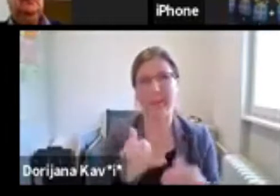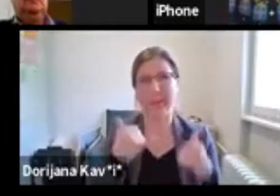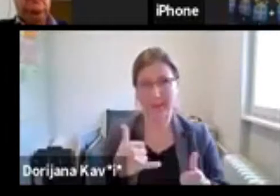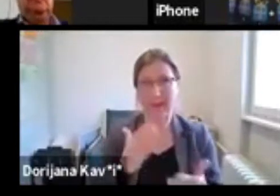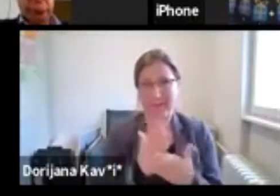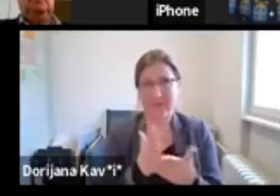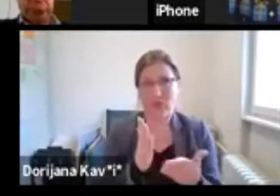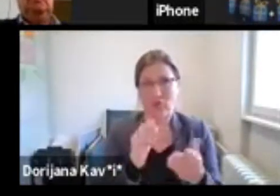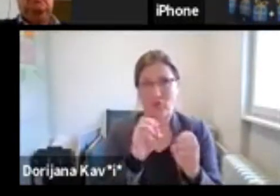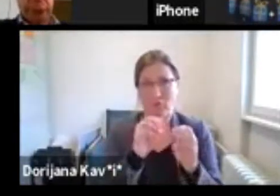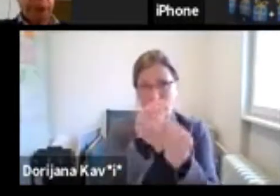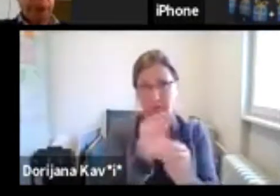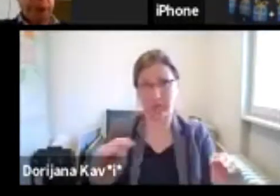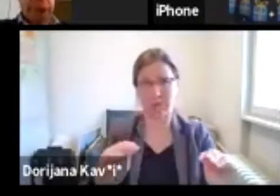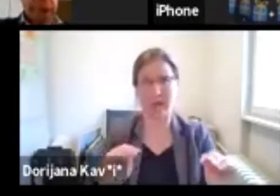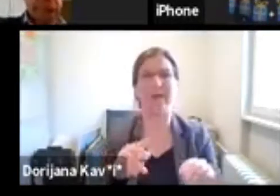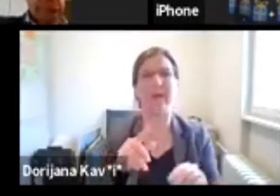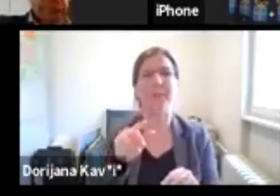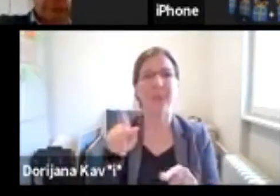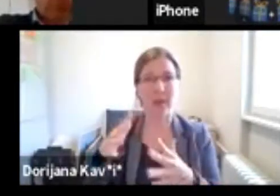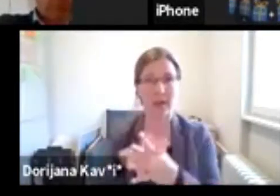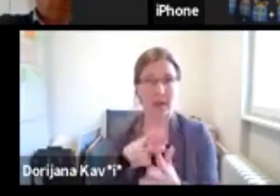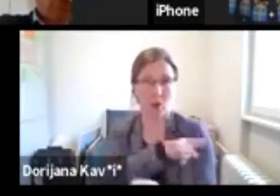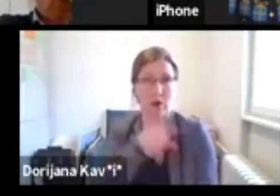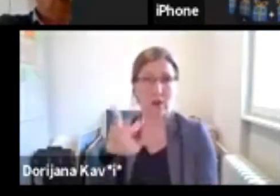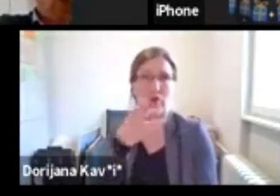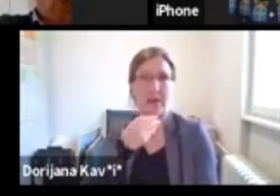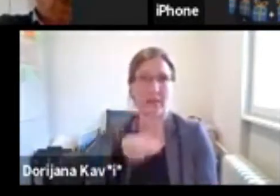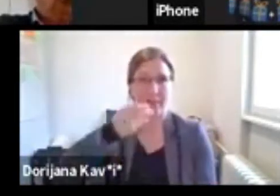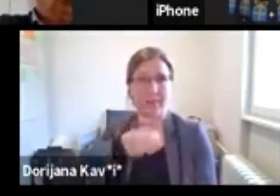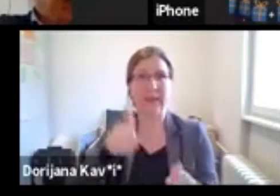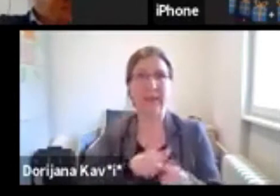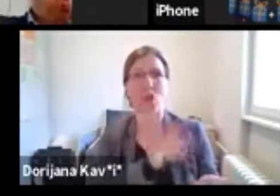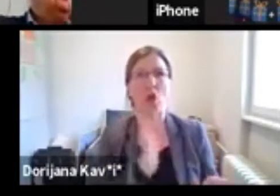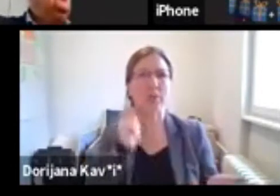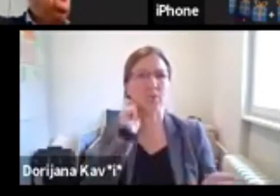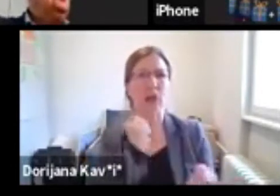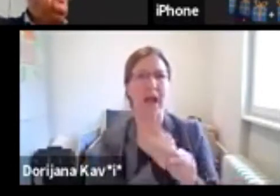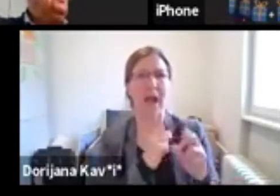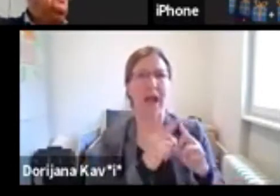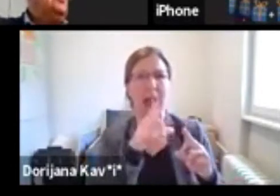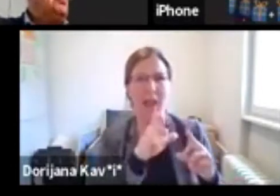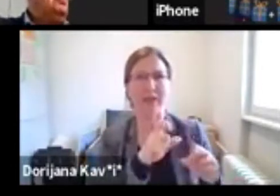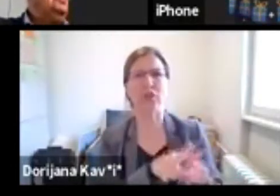portale, obratili su nam se ne samo gradonačelnik, obratila nam se gospođa Galić, gospođa Marinka Bakula